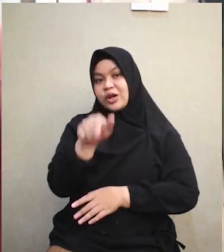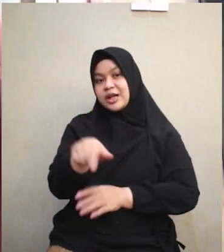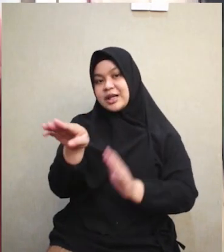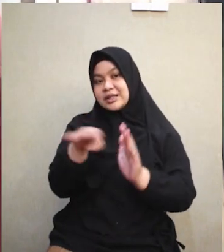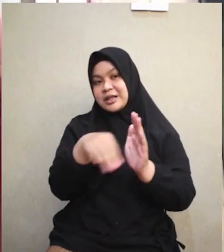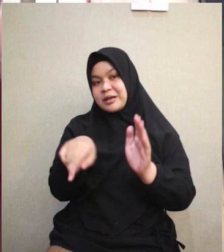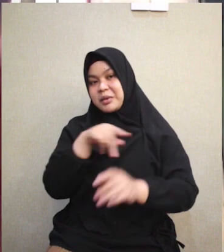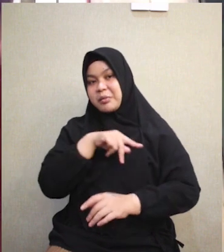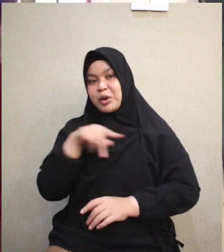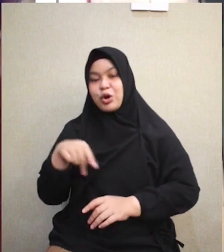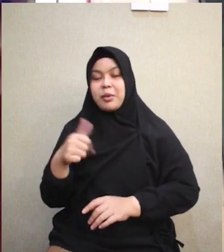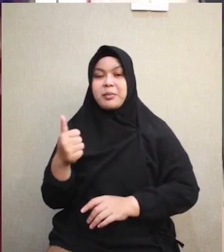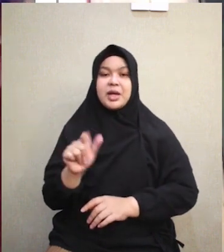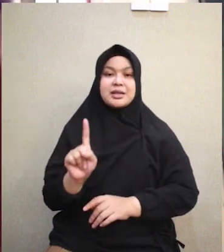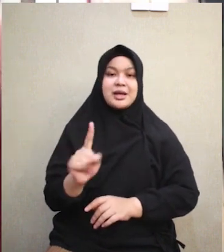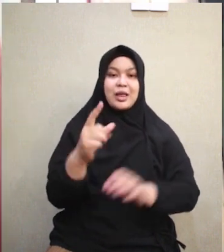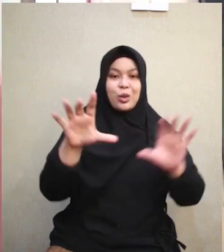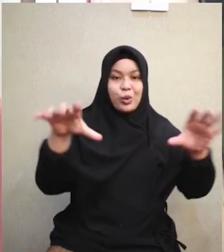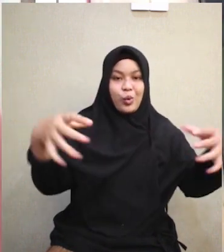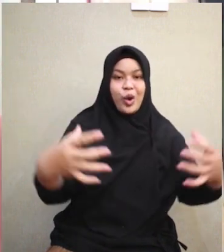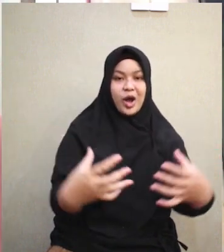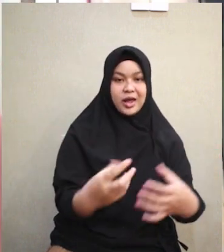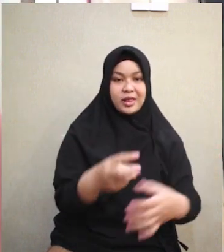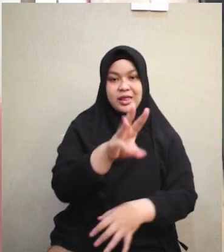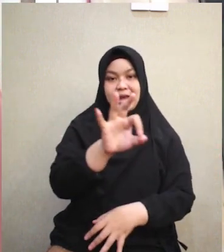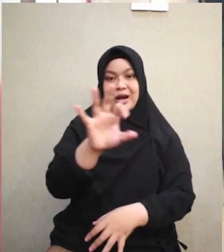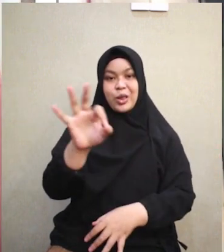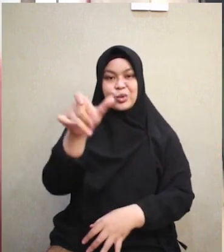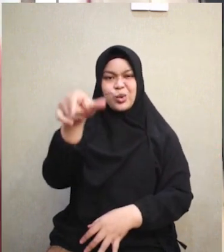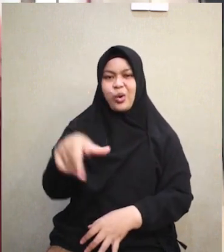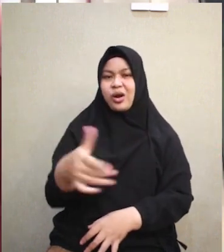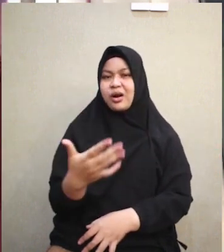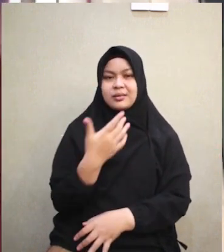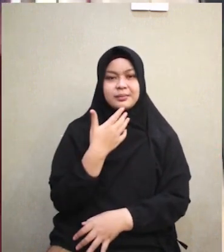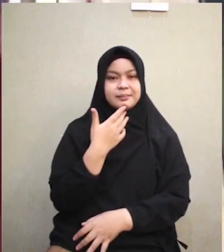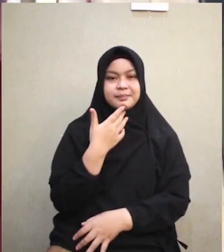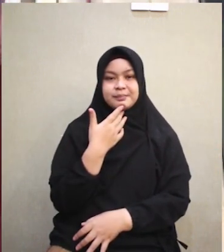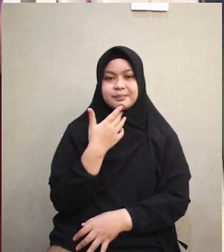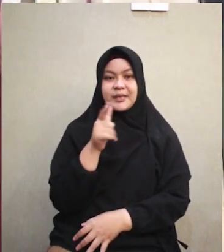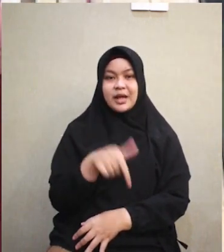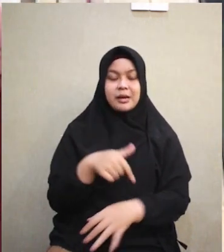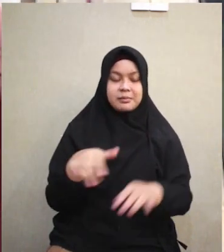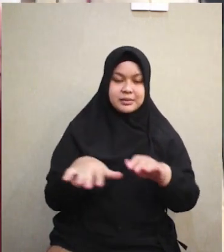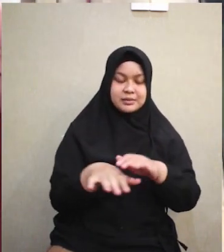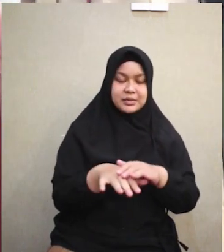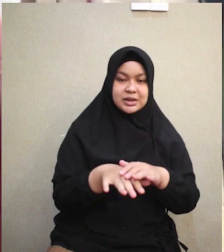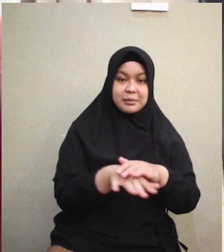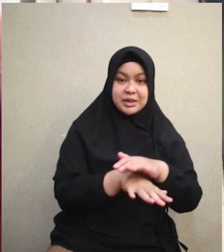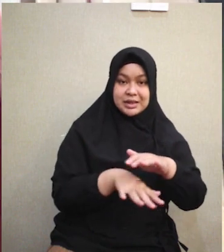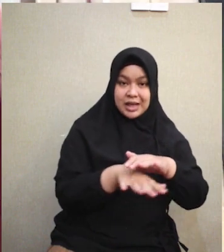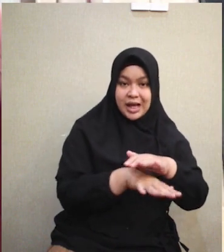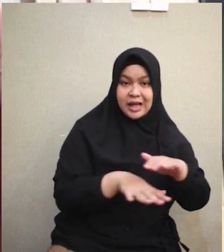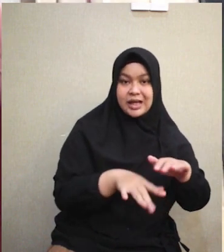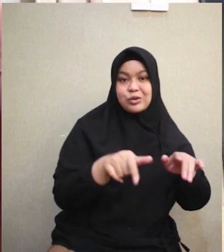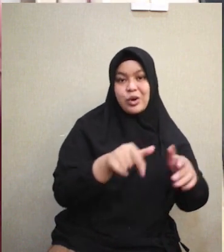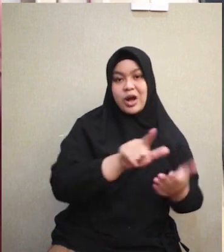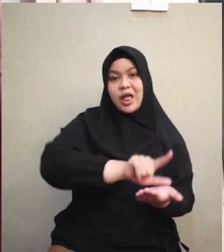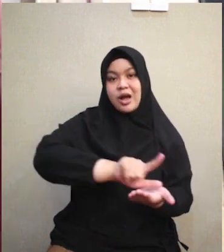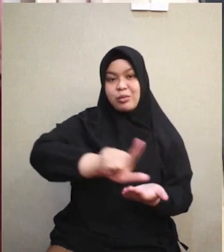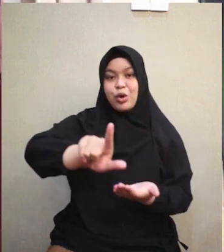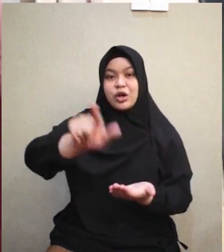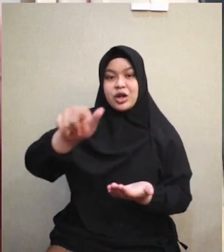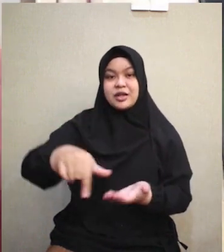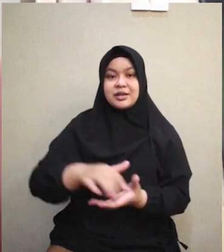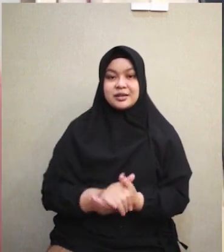community bahkan bisa satu ruangan itu diisi oleh 300an orang gitu ya berdasarkan juga laporan dari